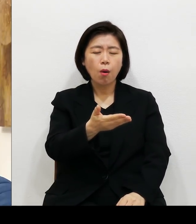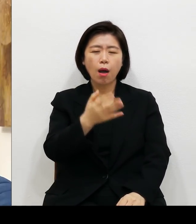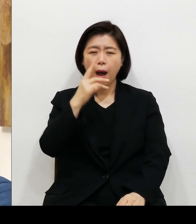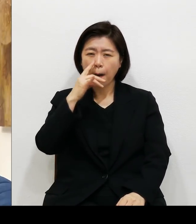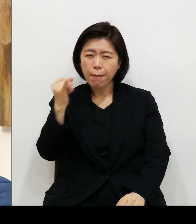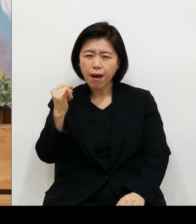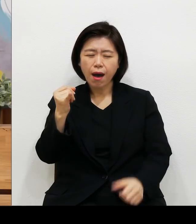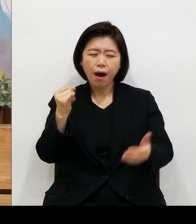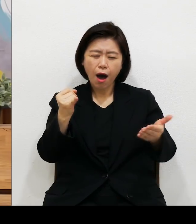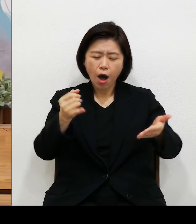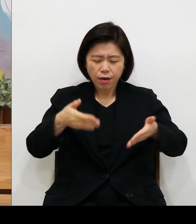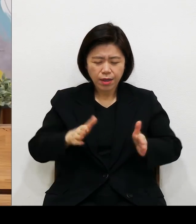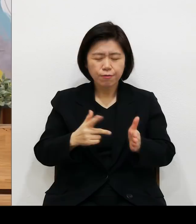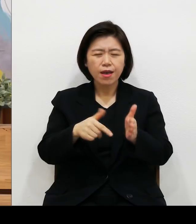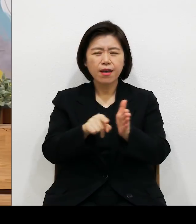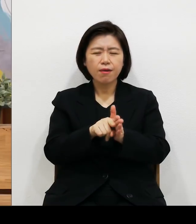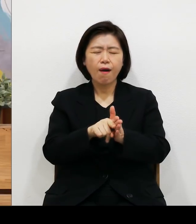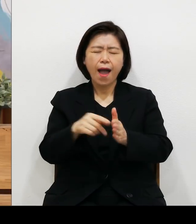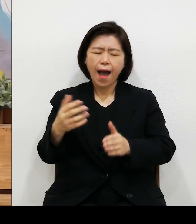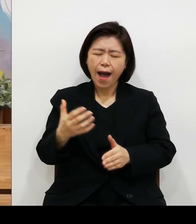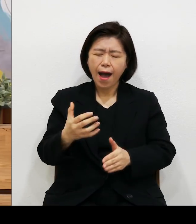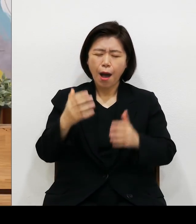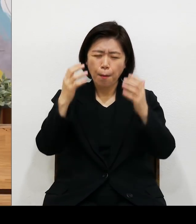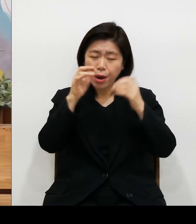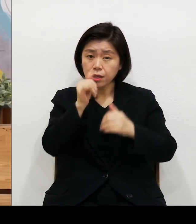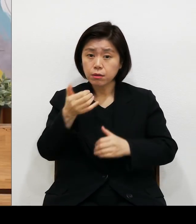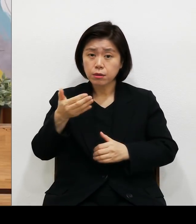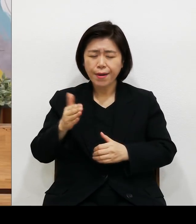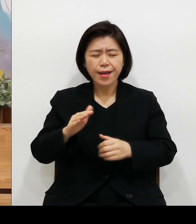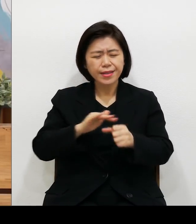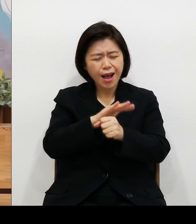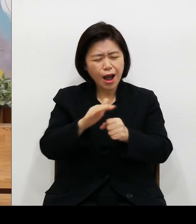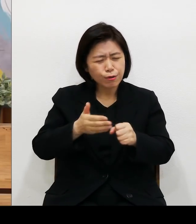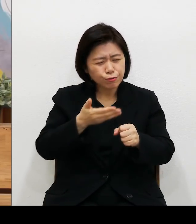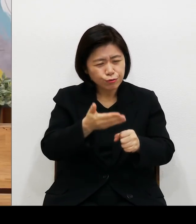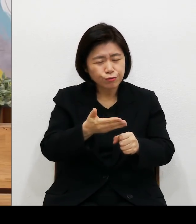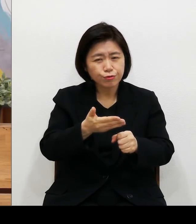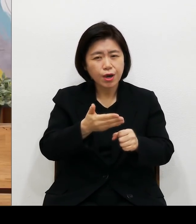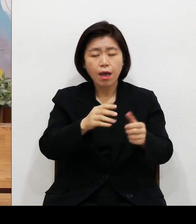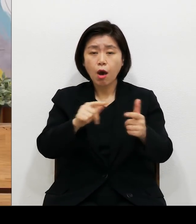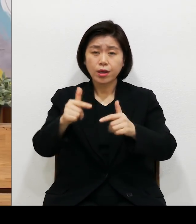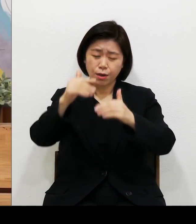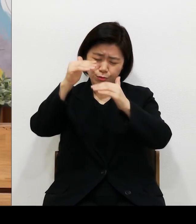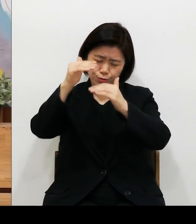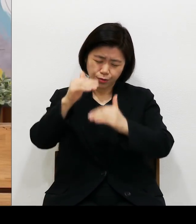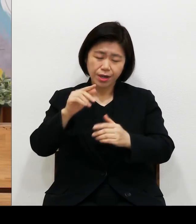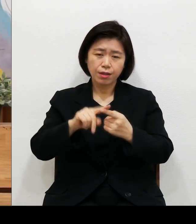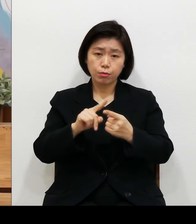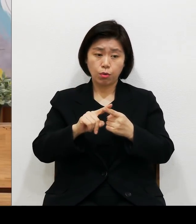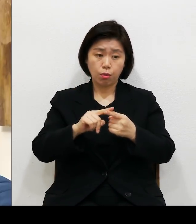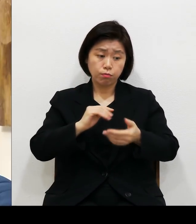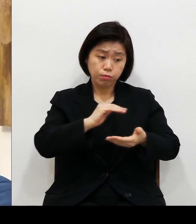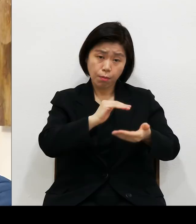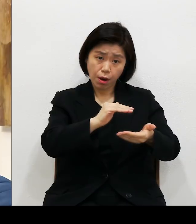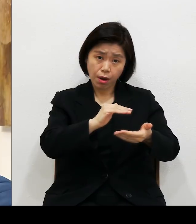세상의 빛으로 보게 하기 위해서 너무 많이 힘드셨고 이런 얘기를 편하게 해주시고 그렇게 키우시는 게 좋을 것